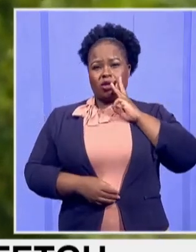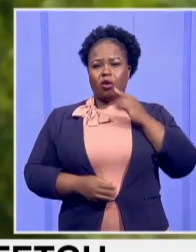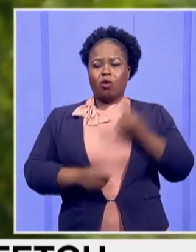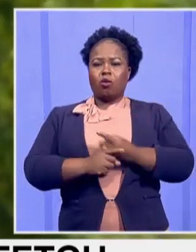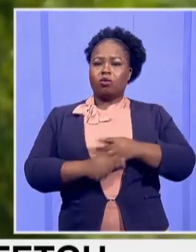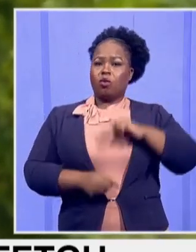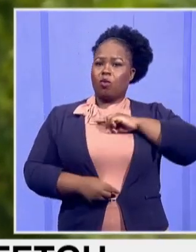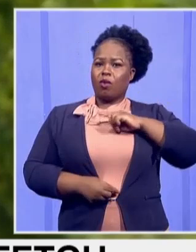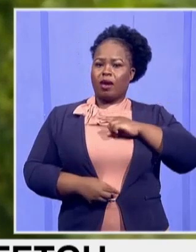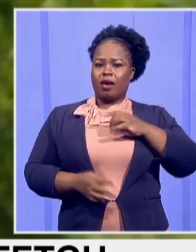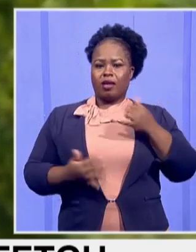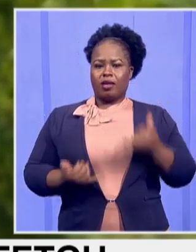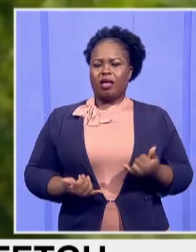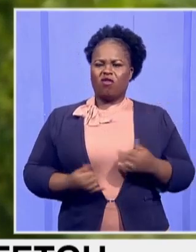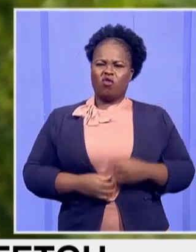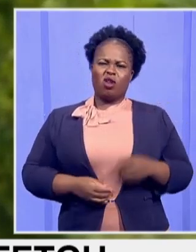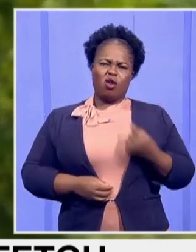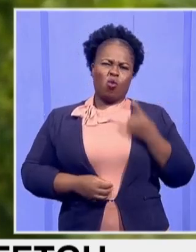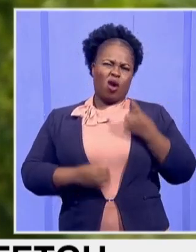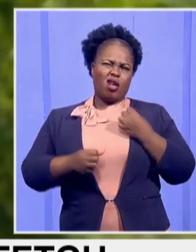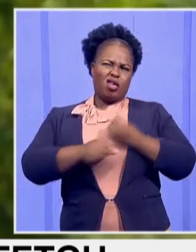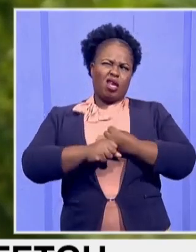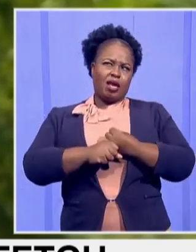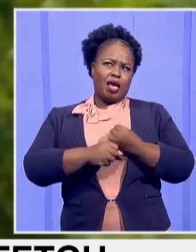dit nou al 'n jaar en 'n half.